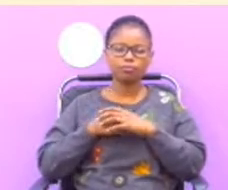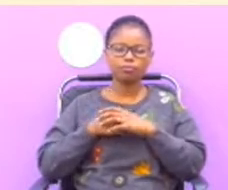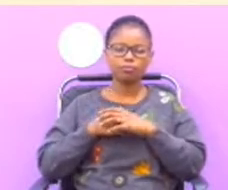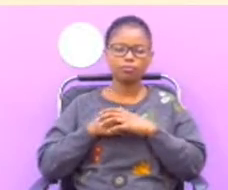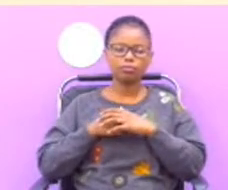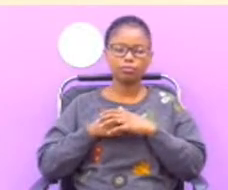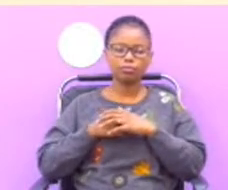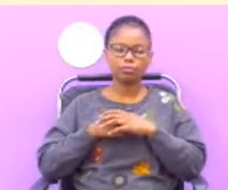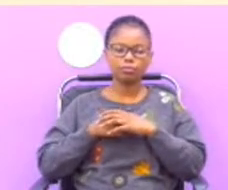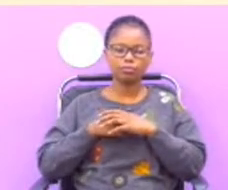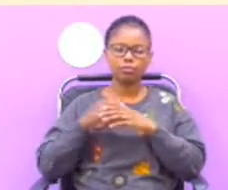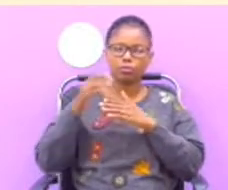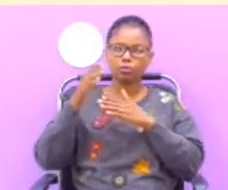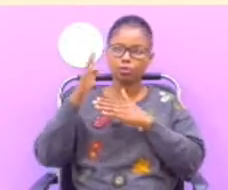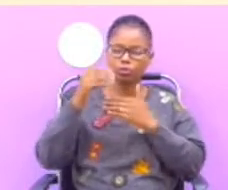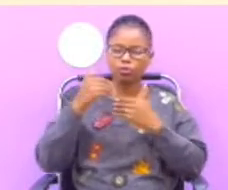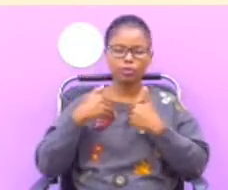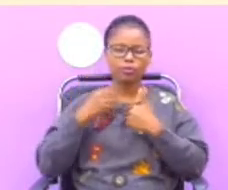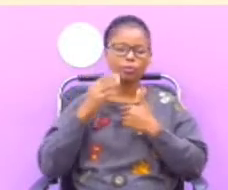Ngai nĩ arĩ tha nyingĩ